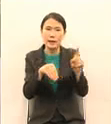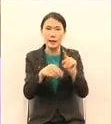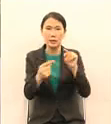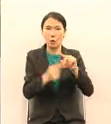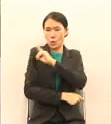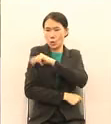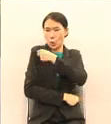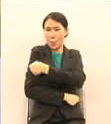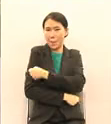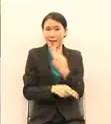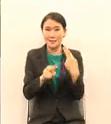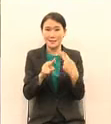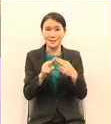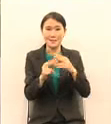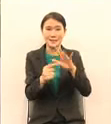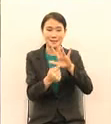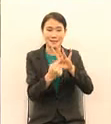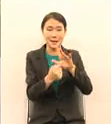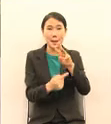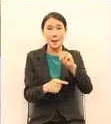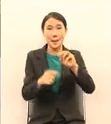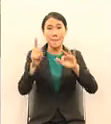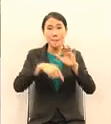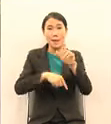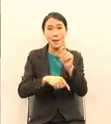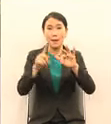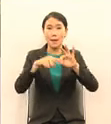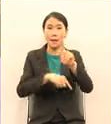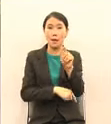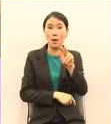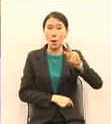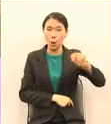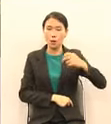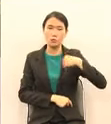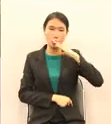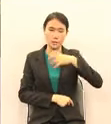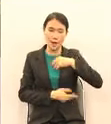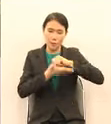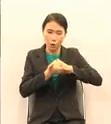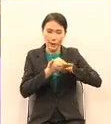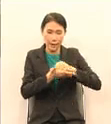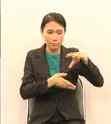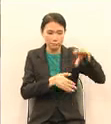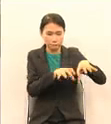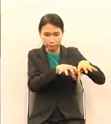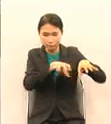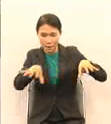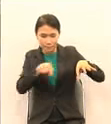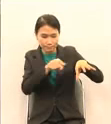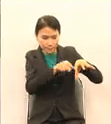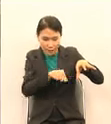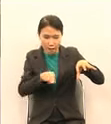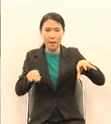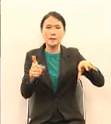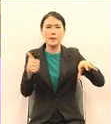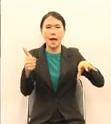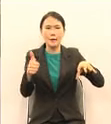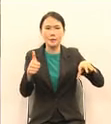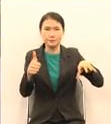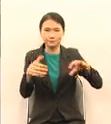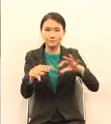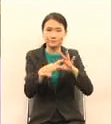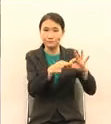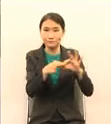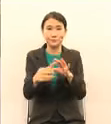โรงพยาบาลแม่อ่อนเพราะนั้นเราสามารถที่จะเอาบริการที่สันกำแพงไปอยู่ที่โรงพยาบาลแม่อ่อนทั้งหมด